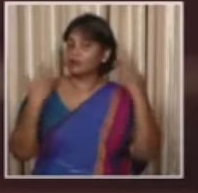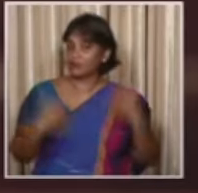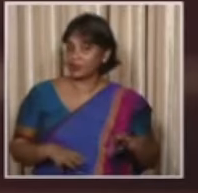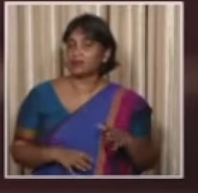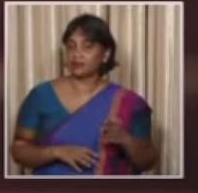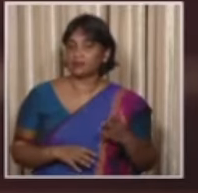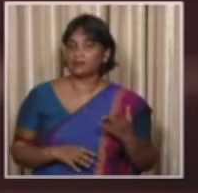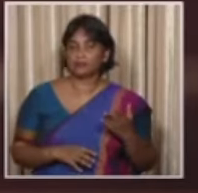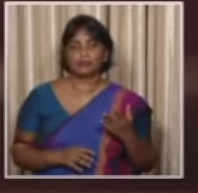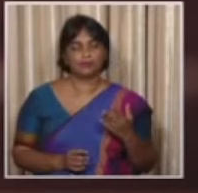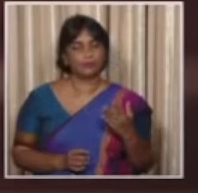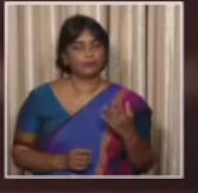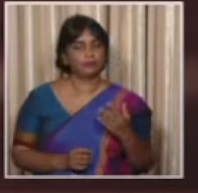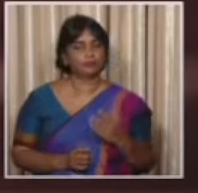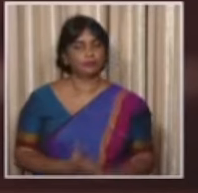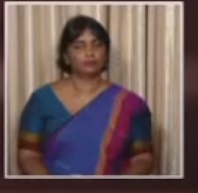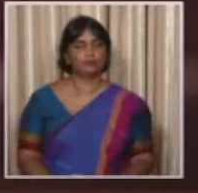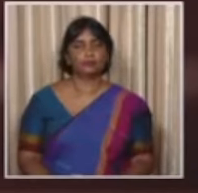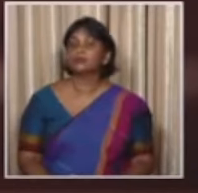තිබුණා.